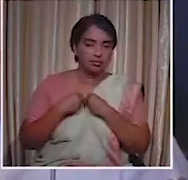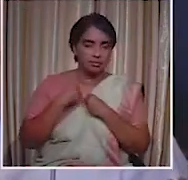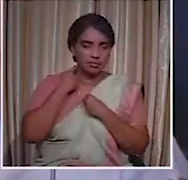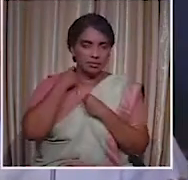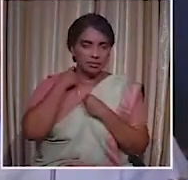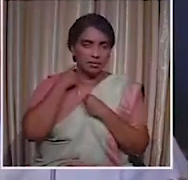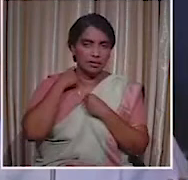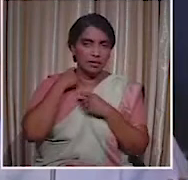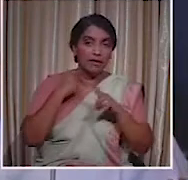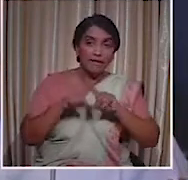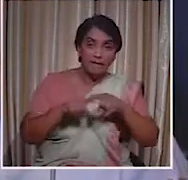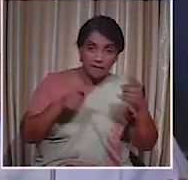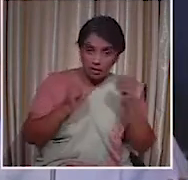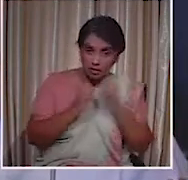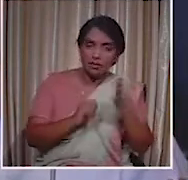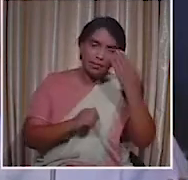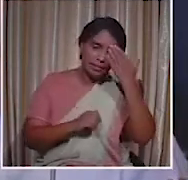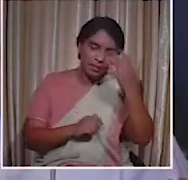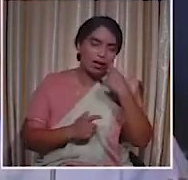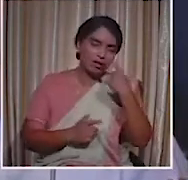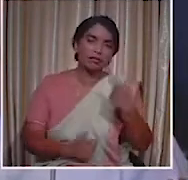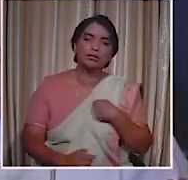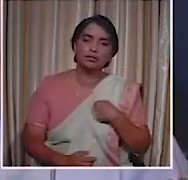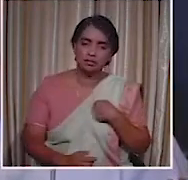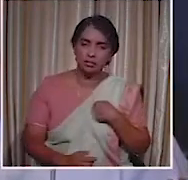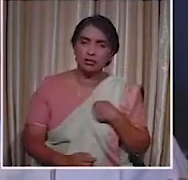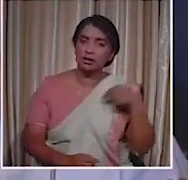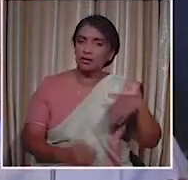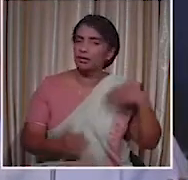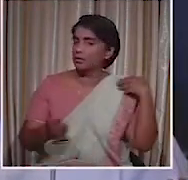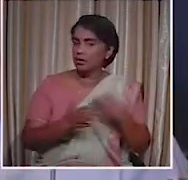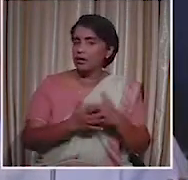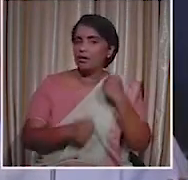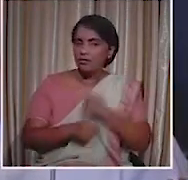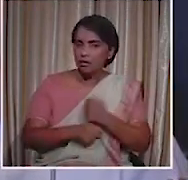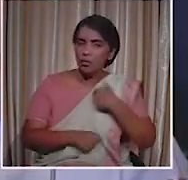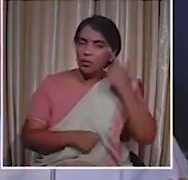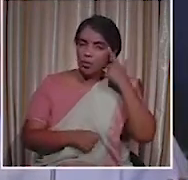වෙනත් මාර්ග තියෙනවා නම් කරුණාකරලා කියන්න මෙතෙක්කල් ආණ්ඩුව දන්නේ මේ මාර්ගය විතරයි